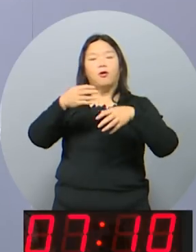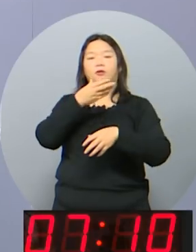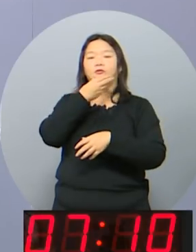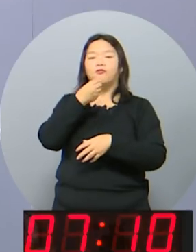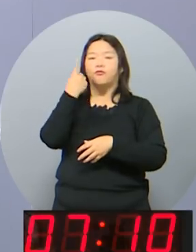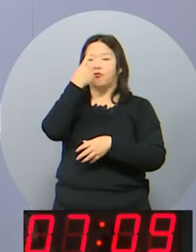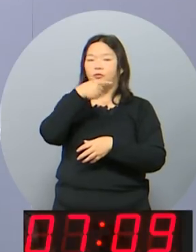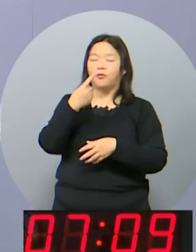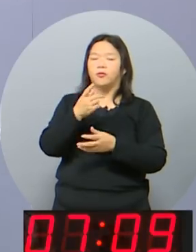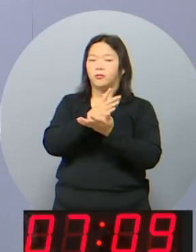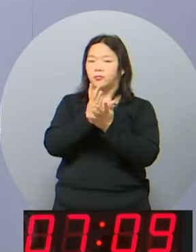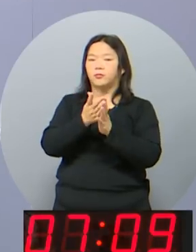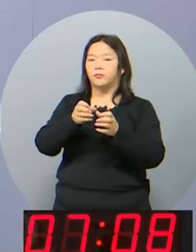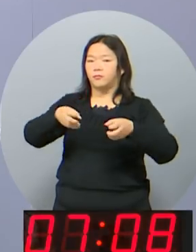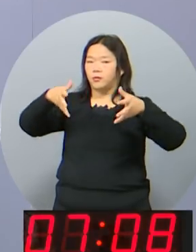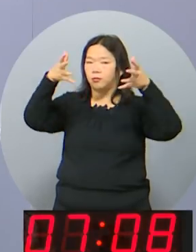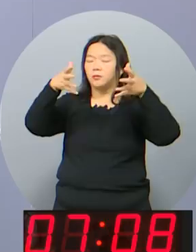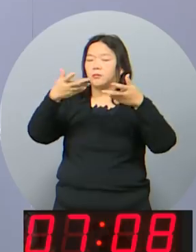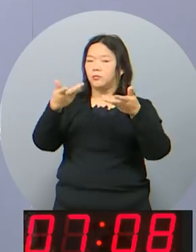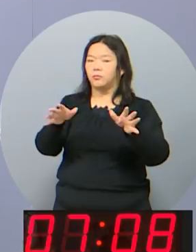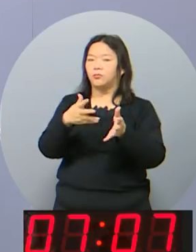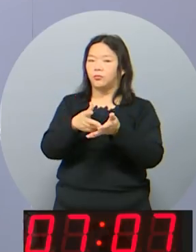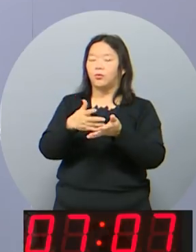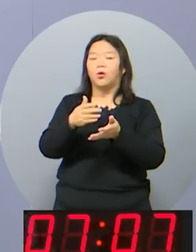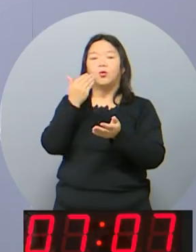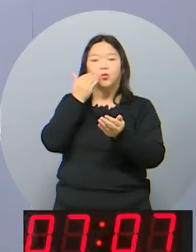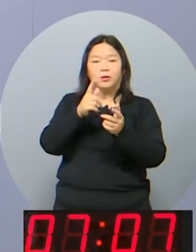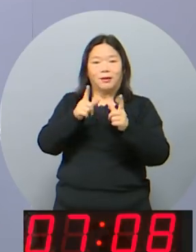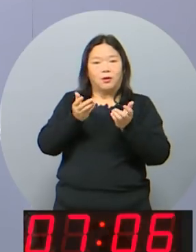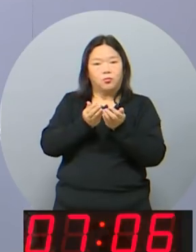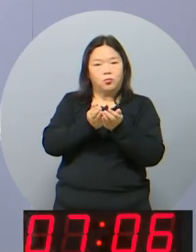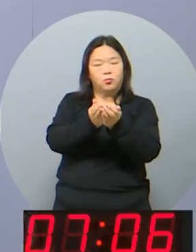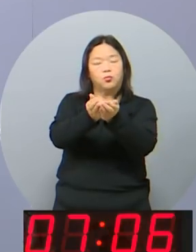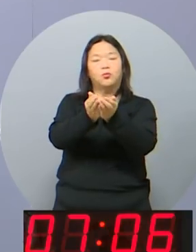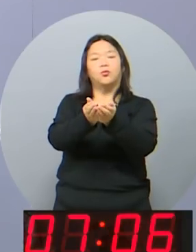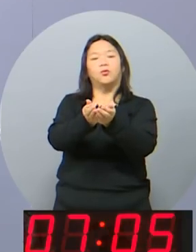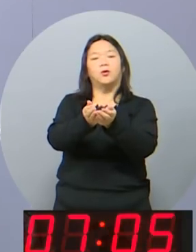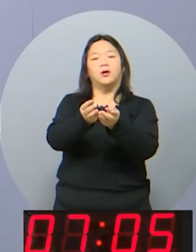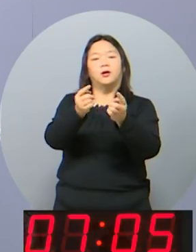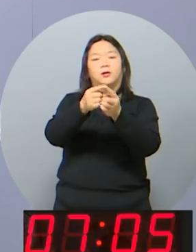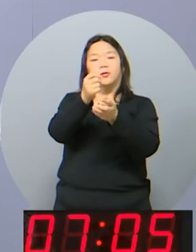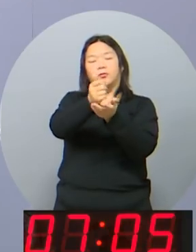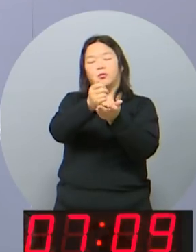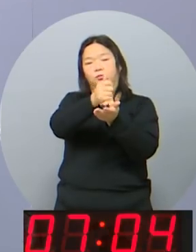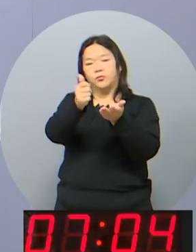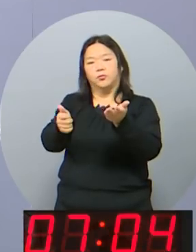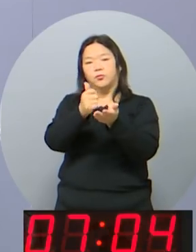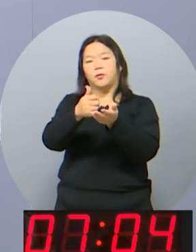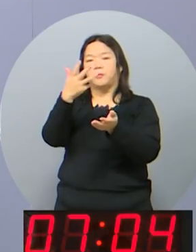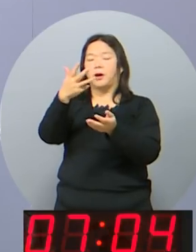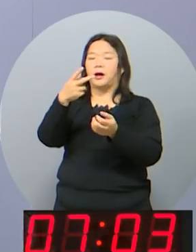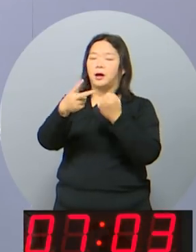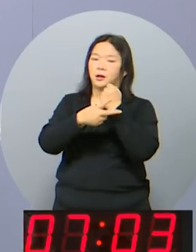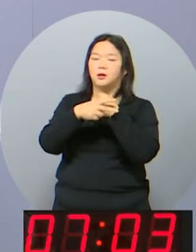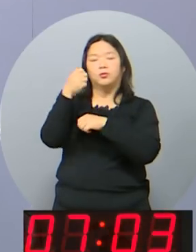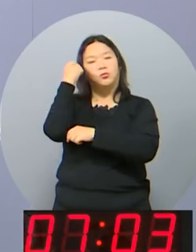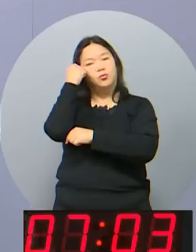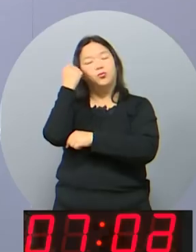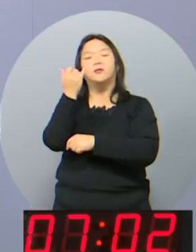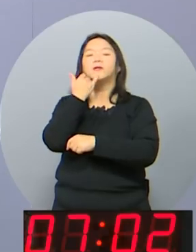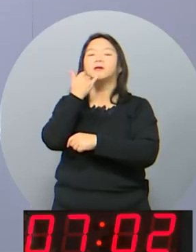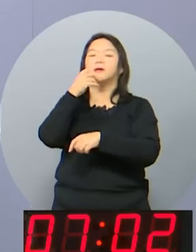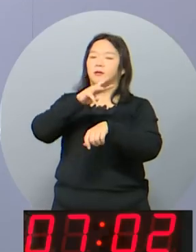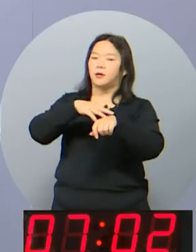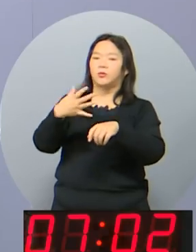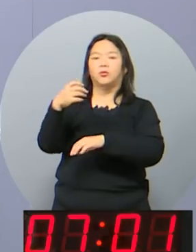店等等。游轮进来，客人可以在巴黎过夜，也可以在